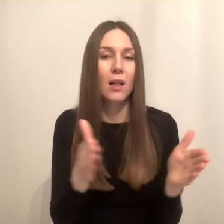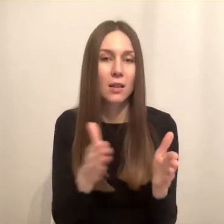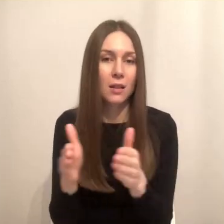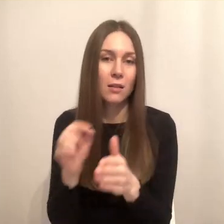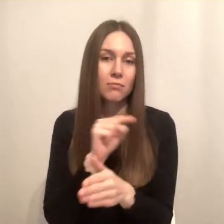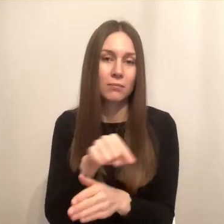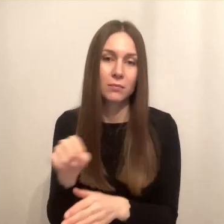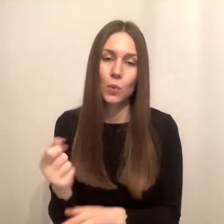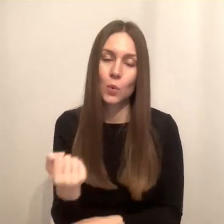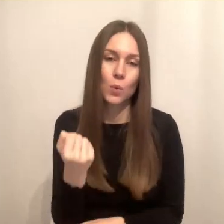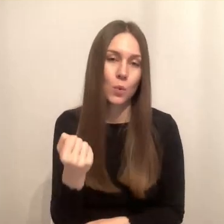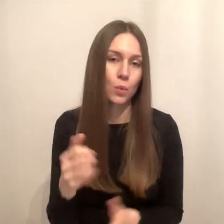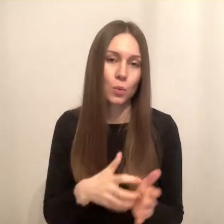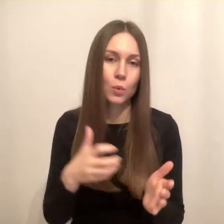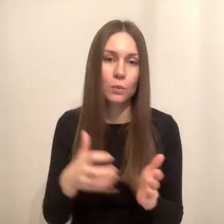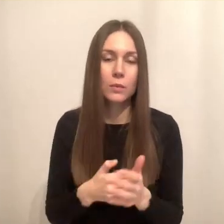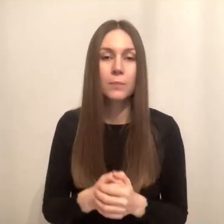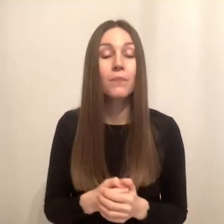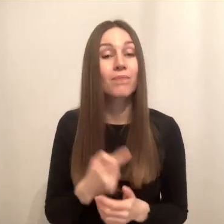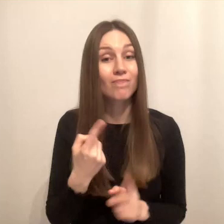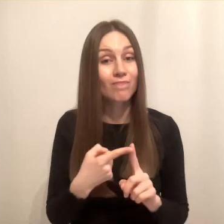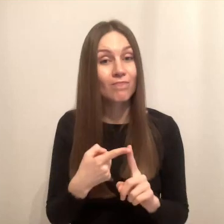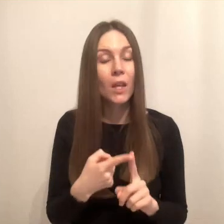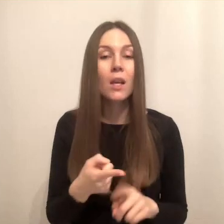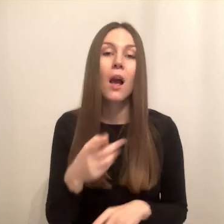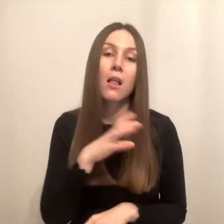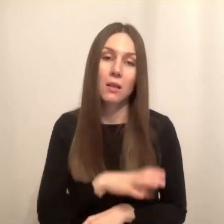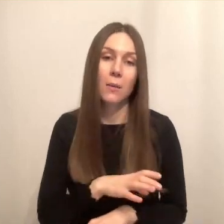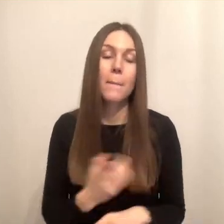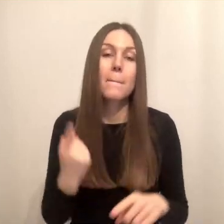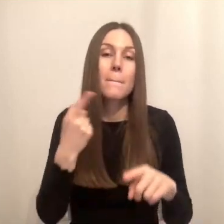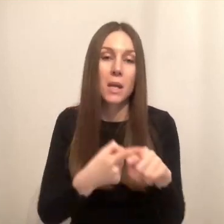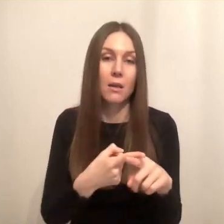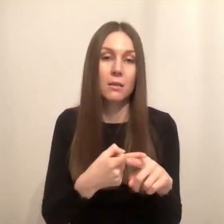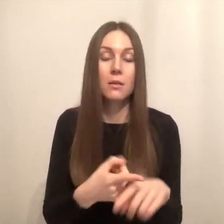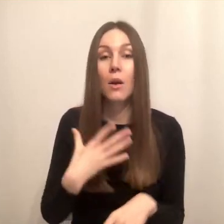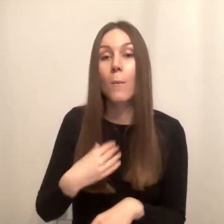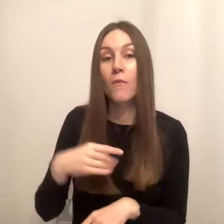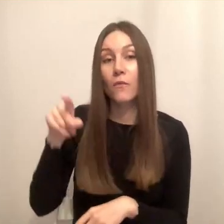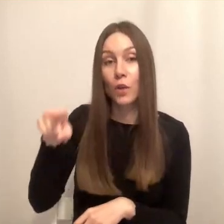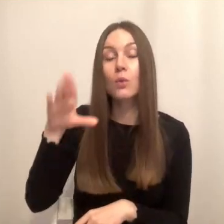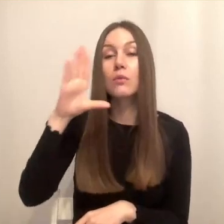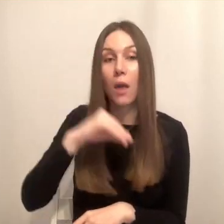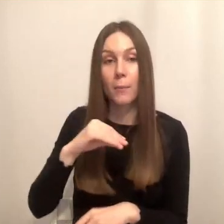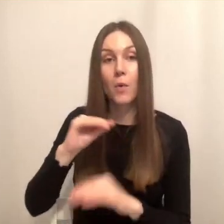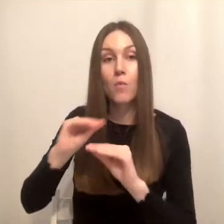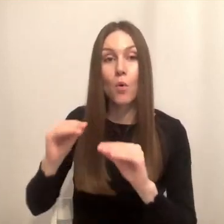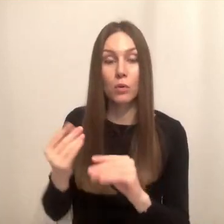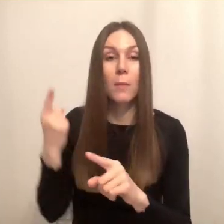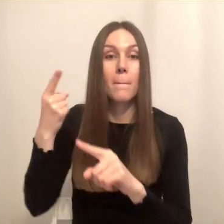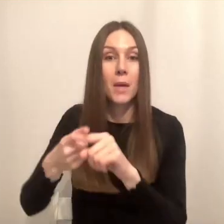Tai visų pirma, atlyginimai, priedai. Jeigu Vilnius gali mokytojams priedus mokėti, kodėl negali Trakai